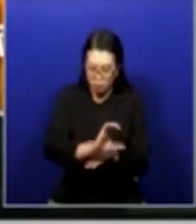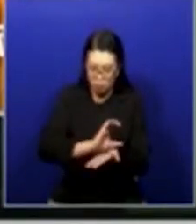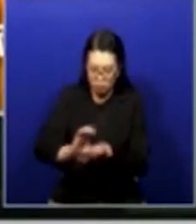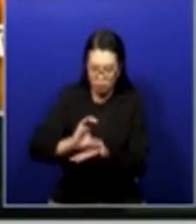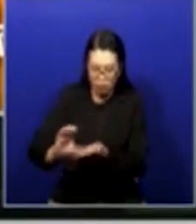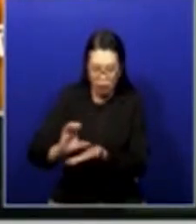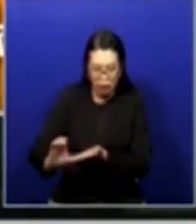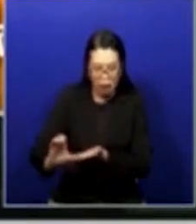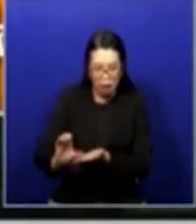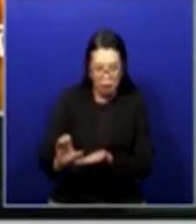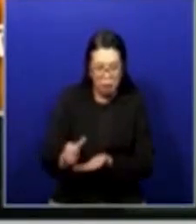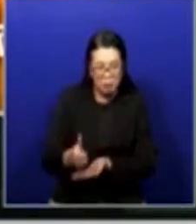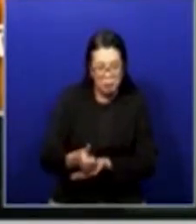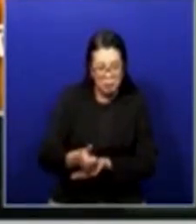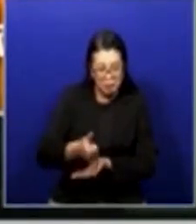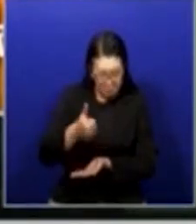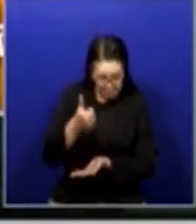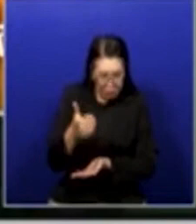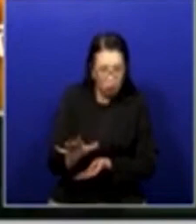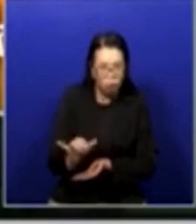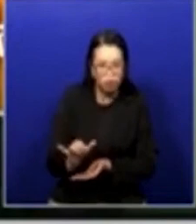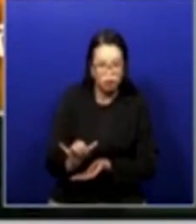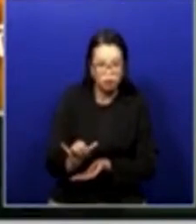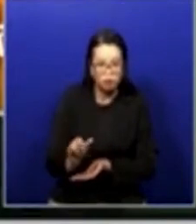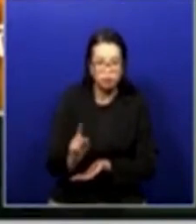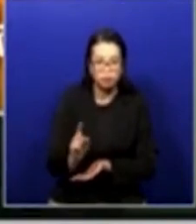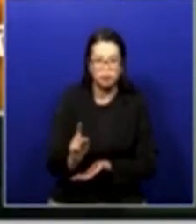ประสิทธิภาพในสถานการณ์เช่นนี้ค่ะ